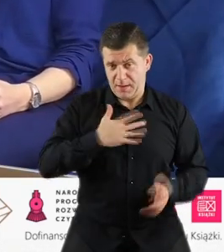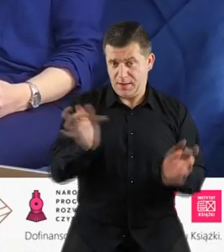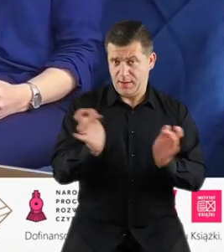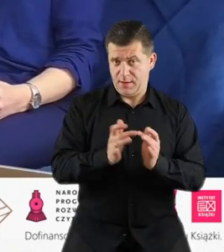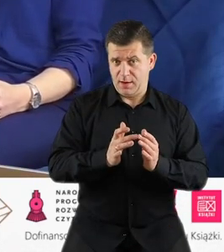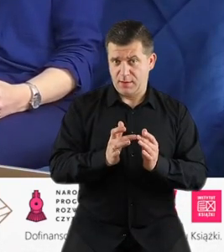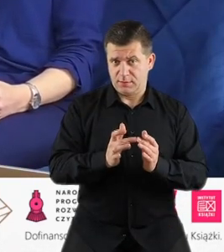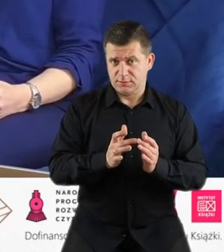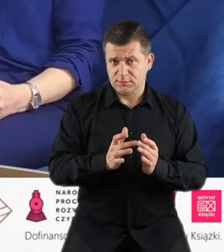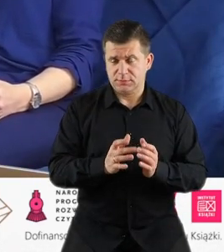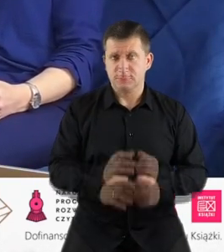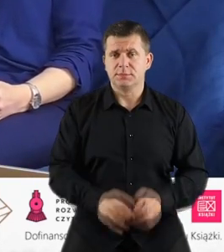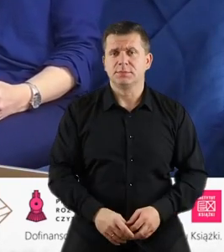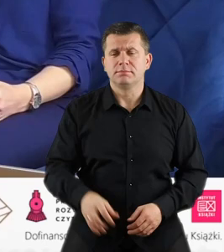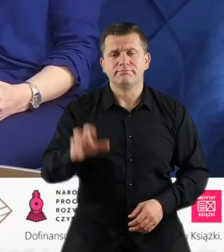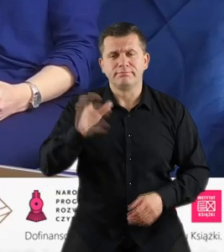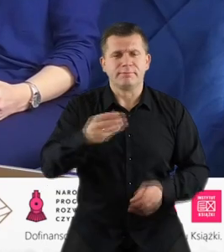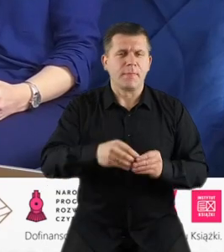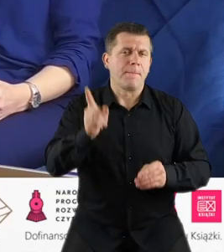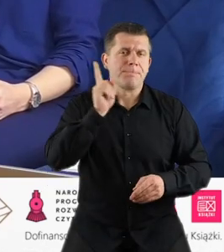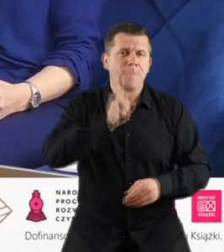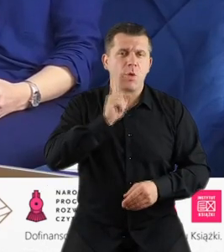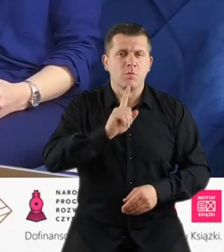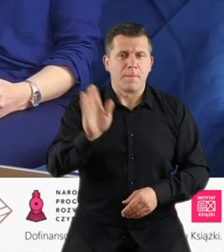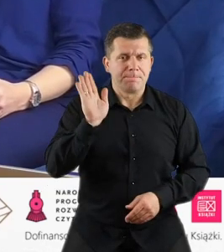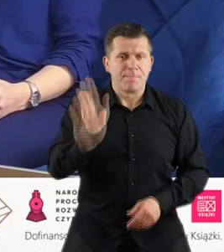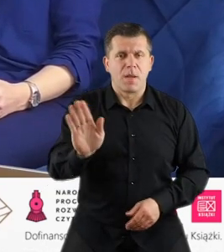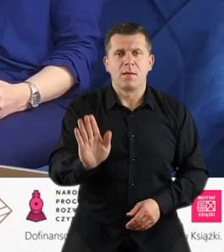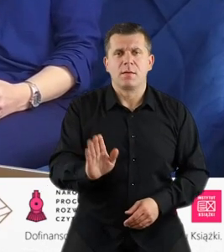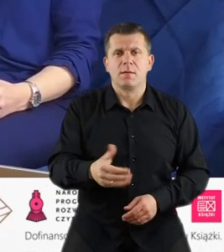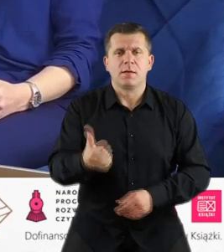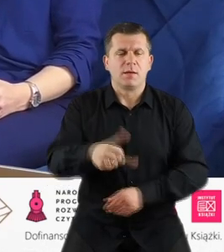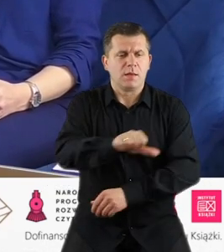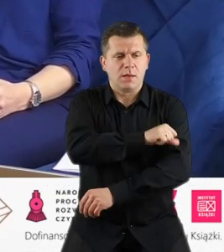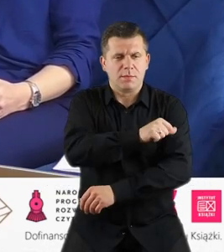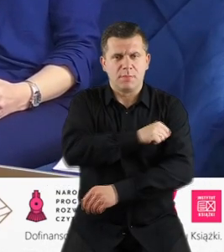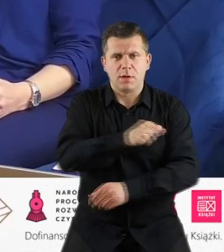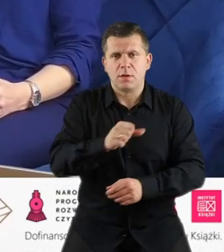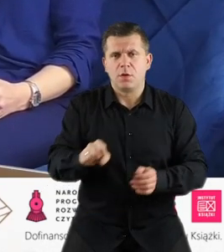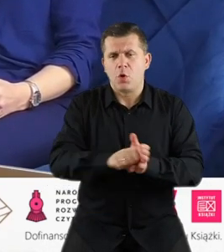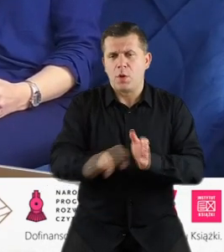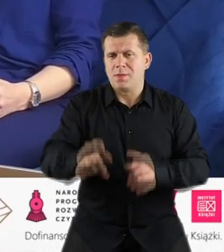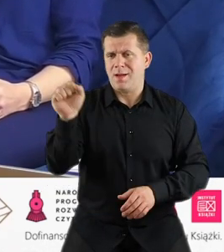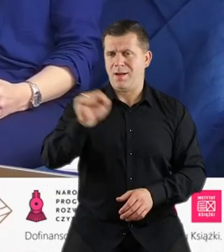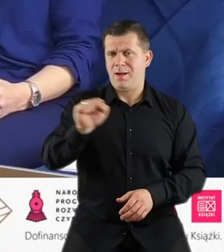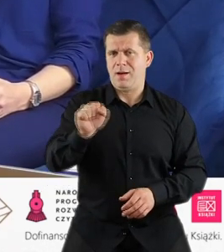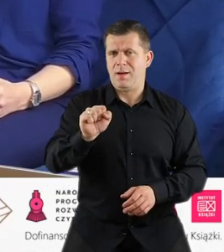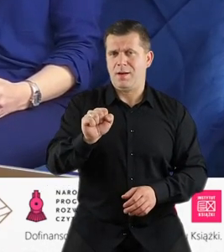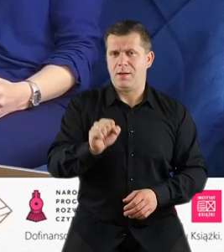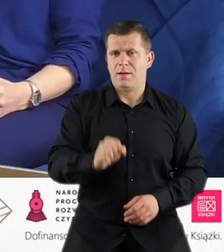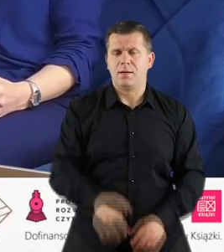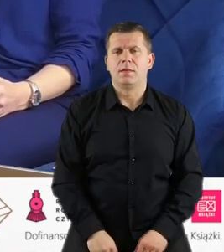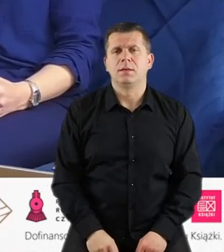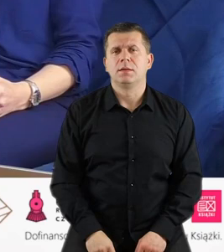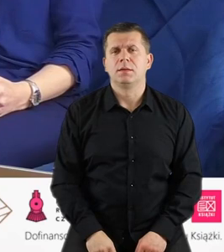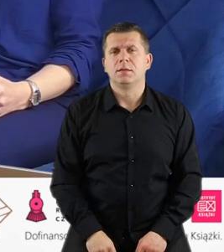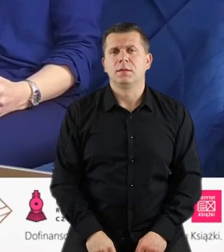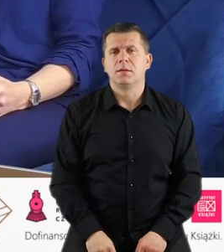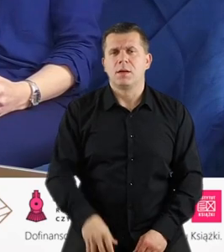rację. Większość tych bohaterów, oczywiście męskich, to ma imię zaczynające się na A. Mamy